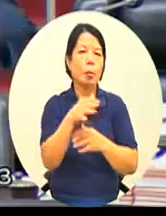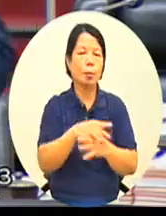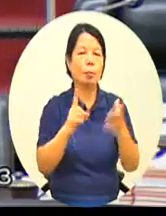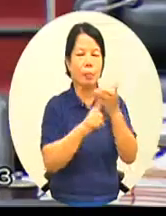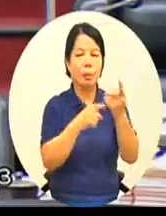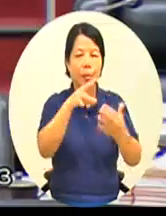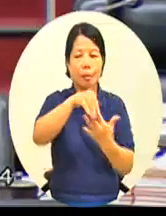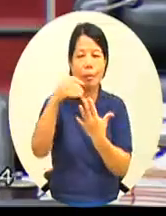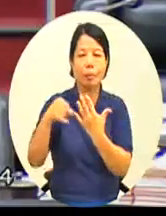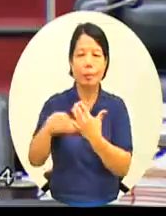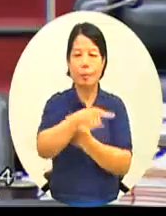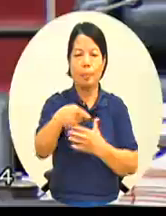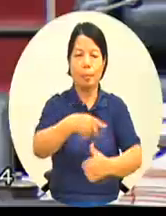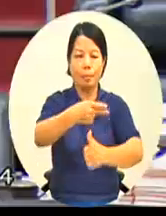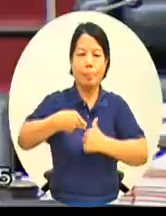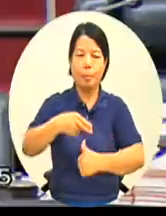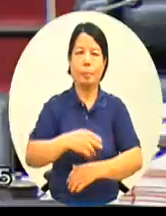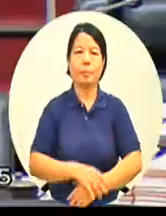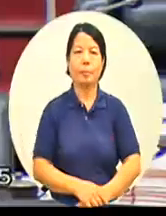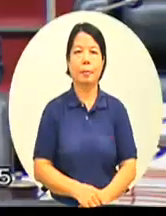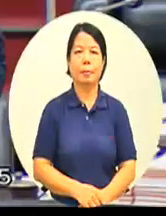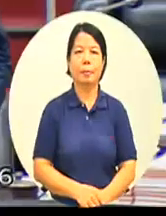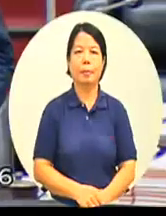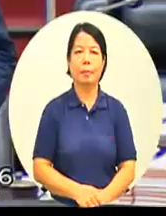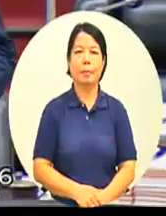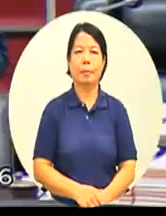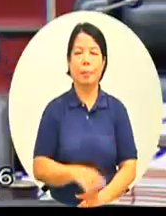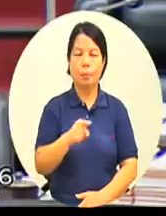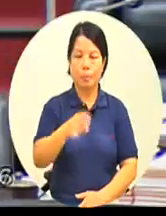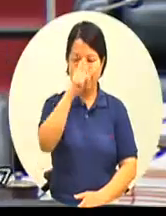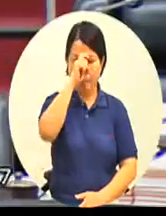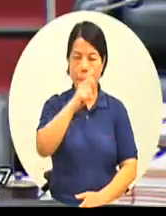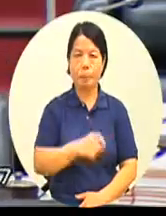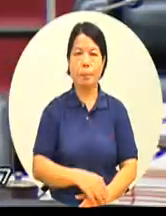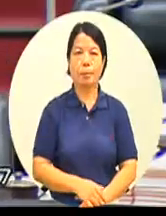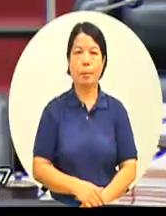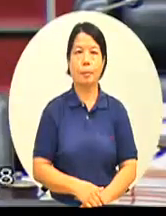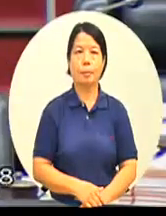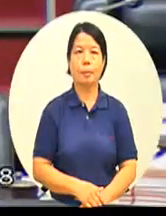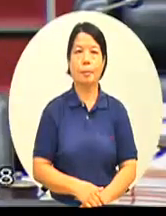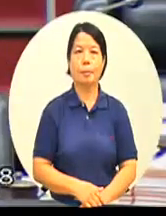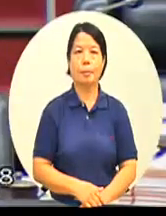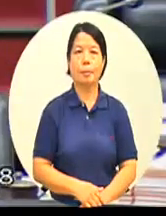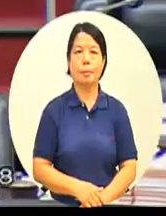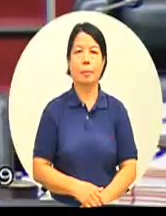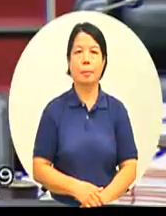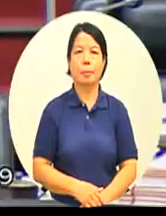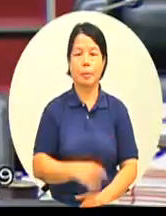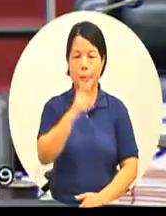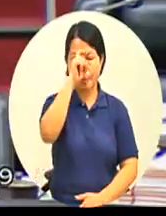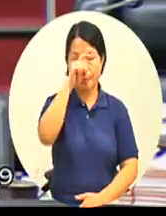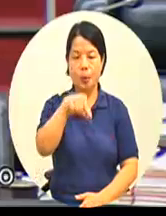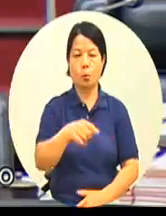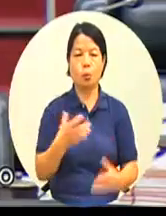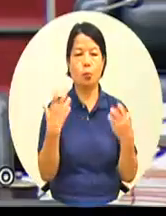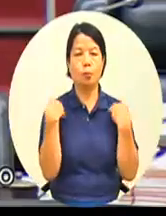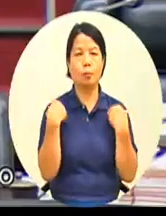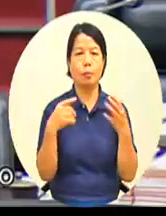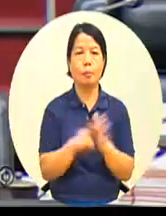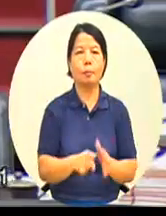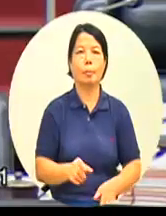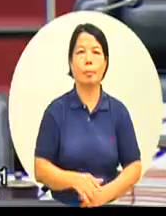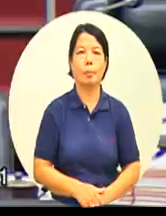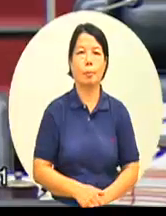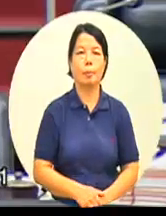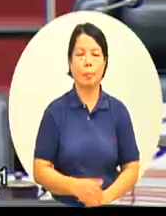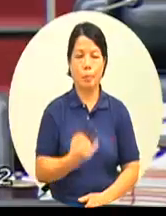拣选我们的那个时刻。所以我这样子的期待我们在这个位置上的时候，真的是